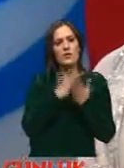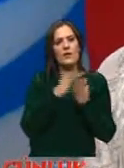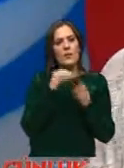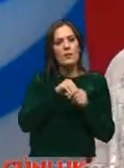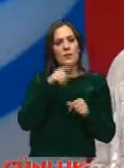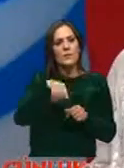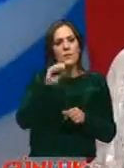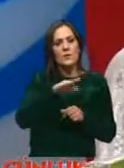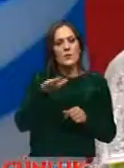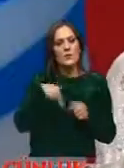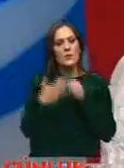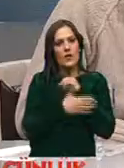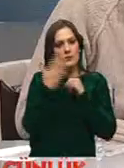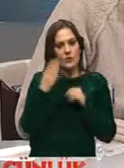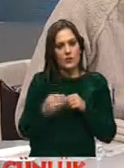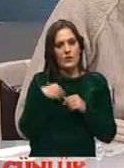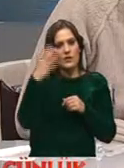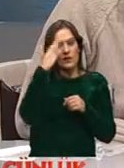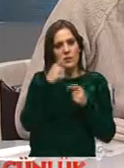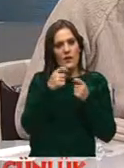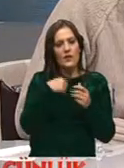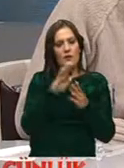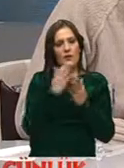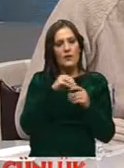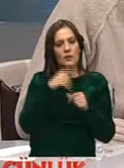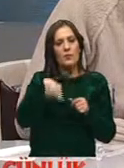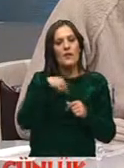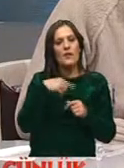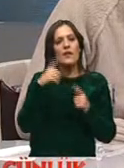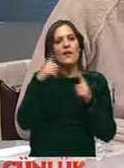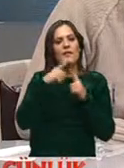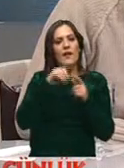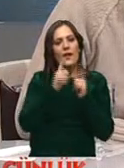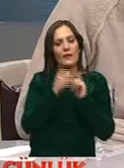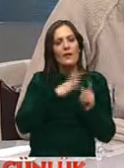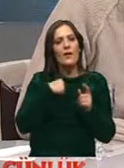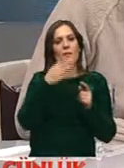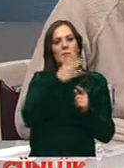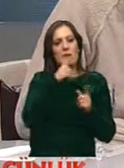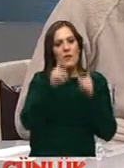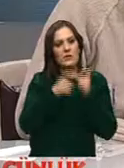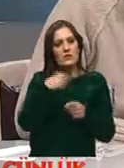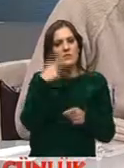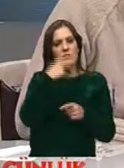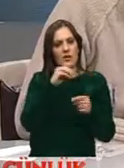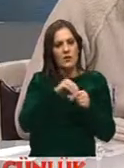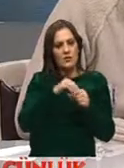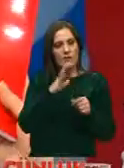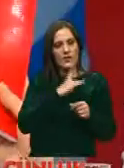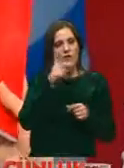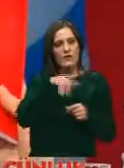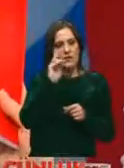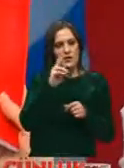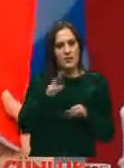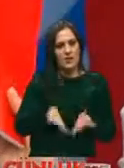kitaplarımız çocuklarımıza yardımcı olacak. Temel eğitim kitaplarımız, öyle değil mi? Tekerlemelerimiz var, bilmecelerimiz, şarkılarımız var. Evet.